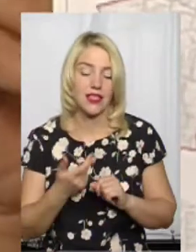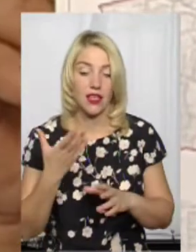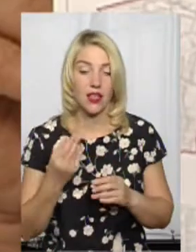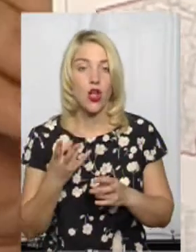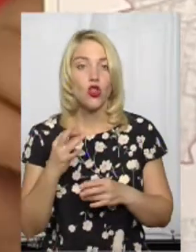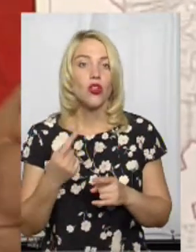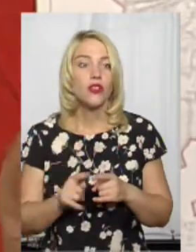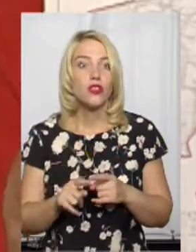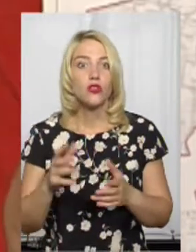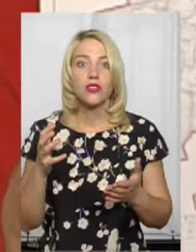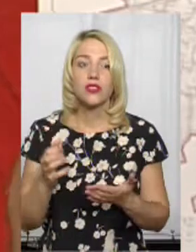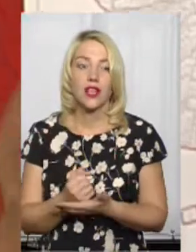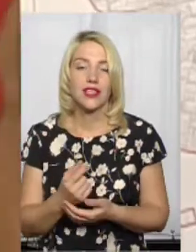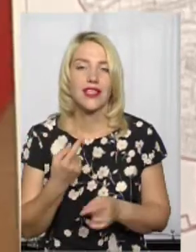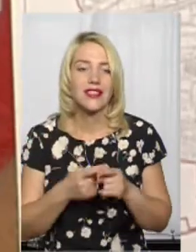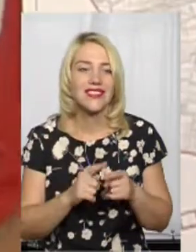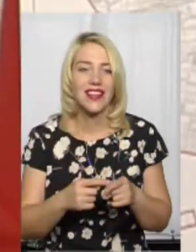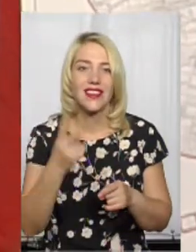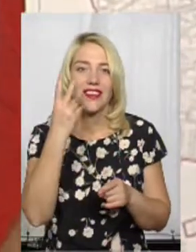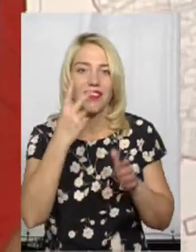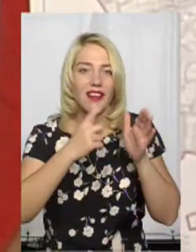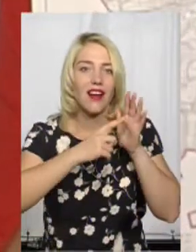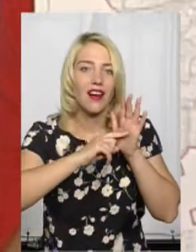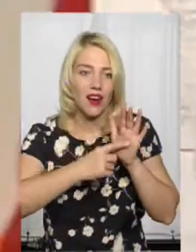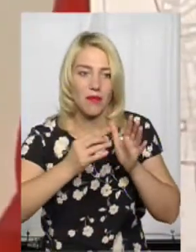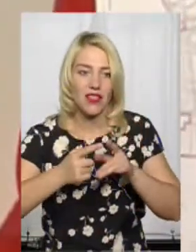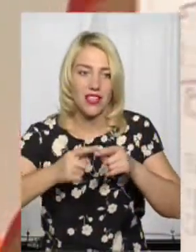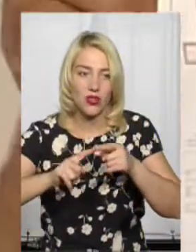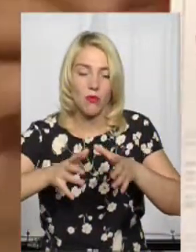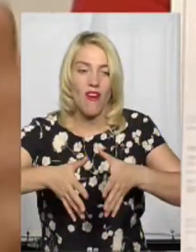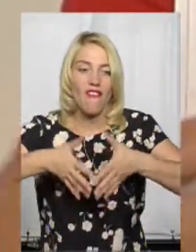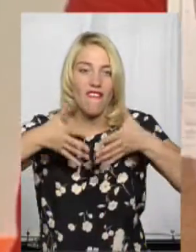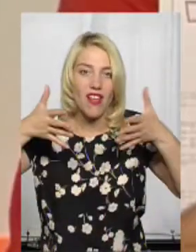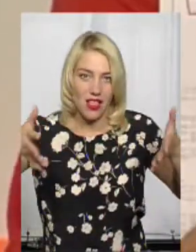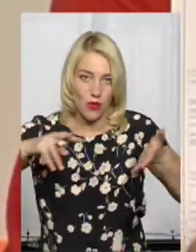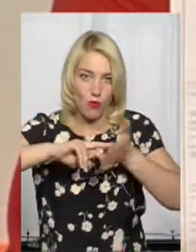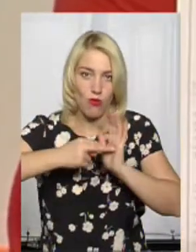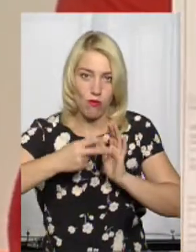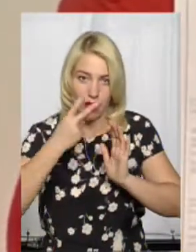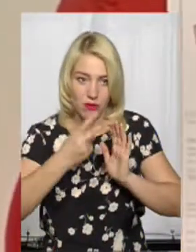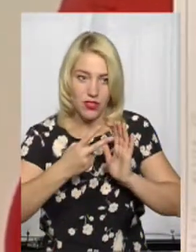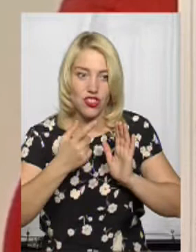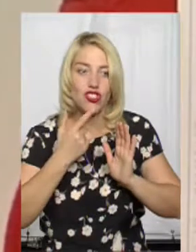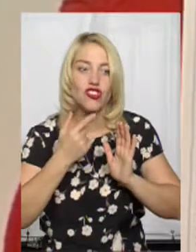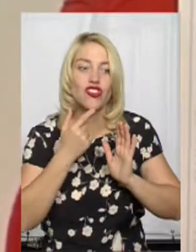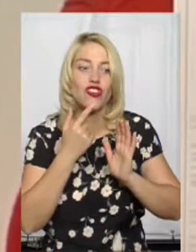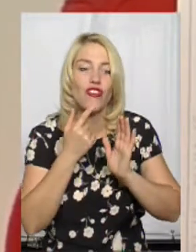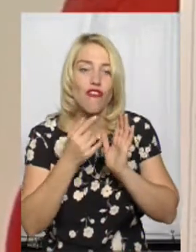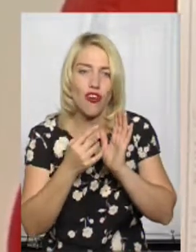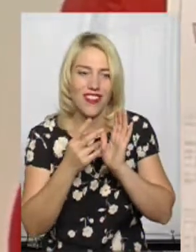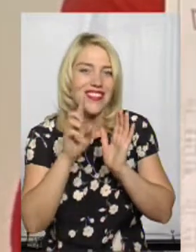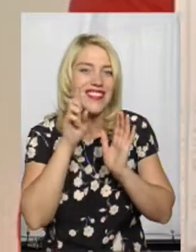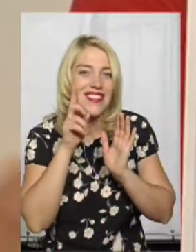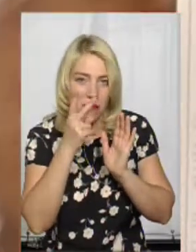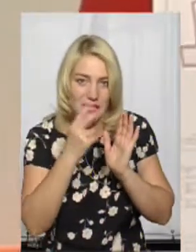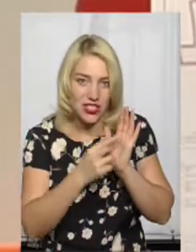те, що знайдено, це дві крапки на цьому великому плані. Так. Навіть не то, що на великому. Ми бачимо тут червоне,